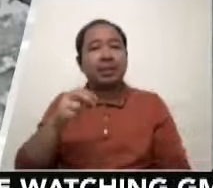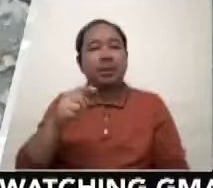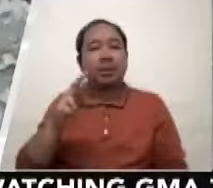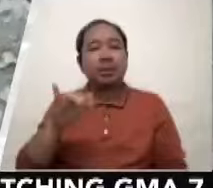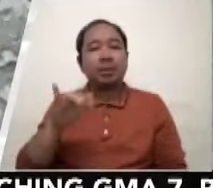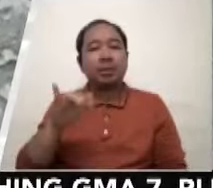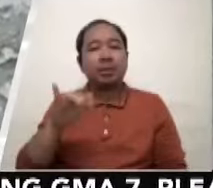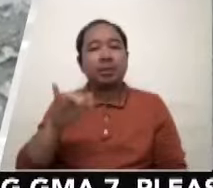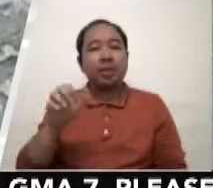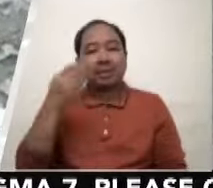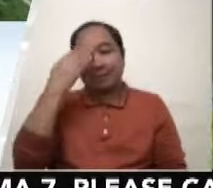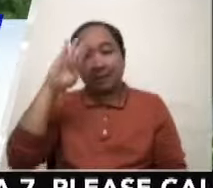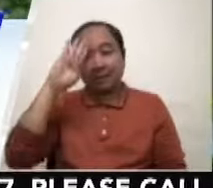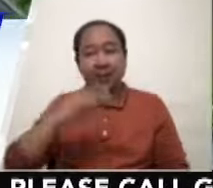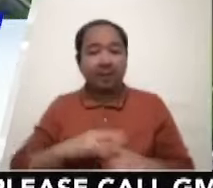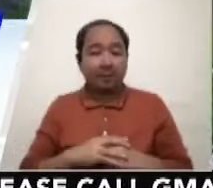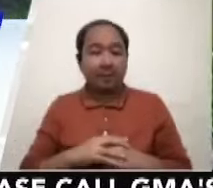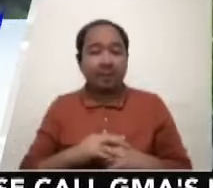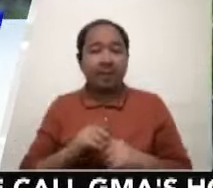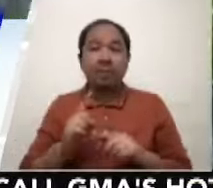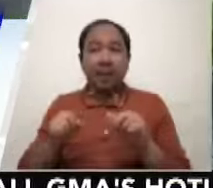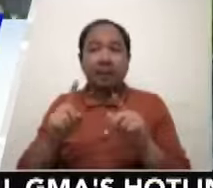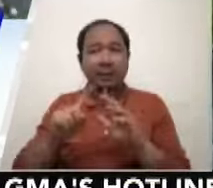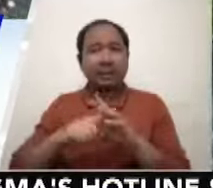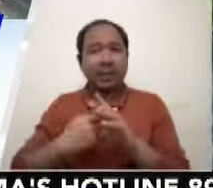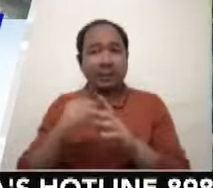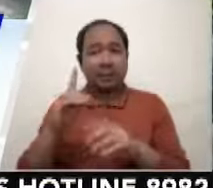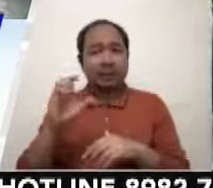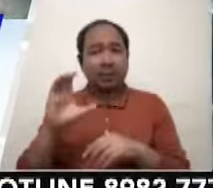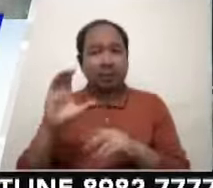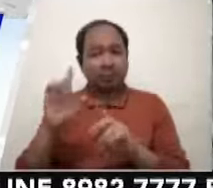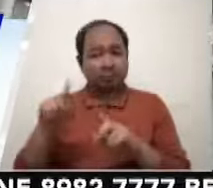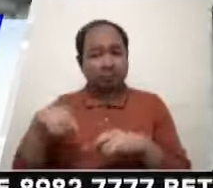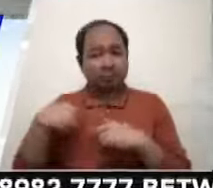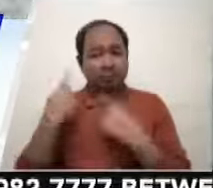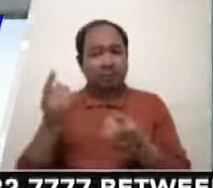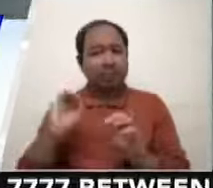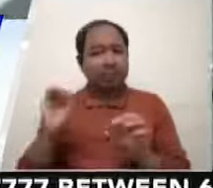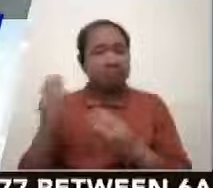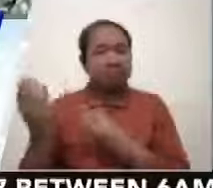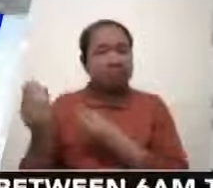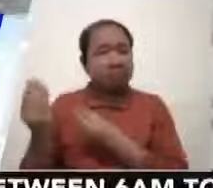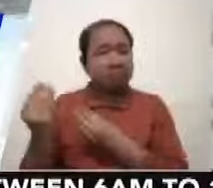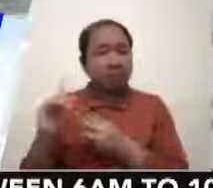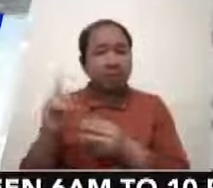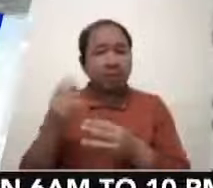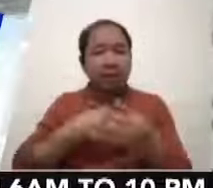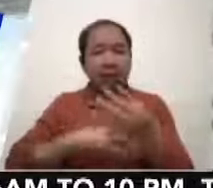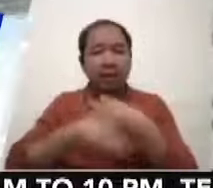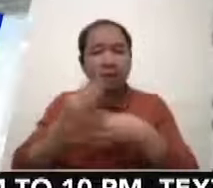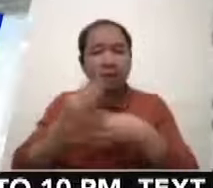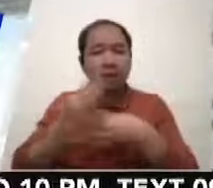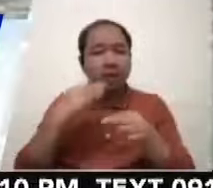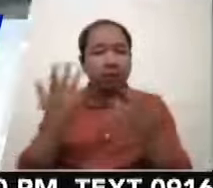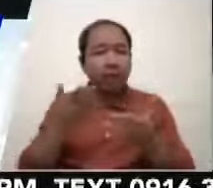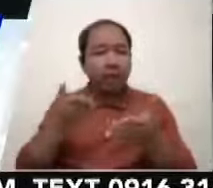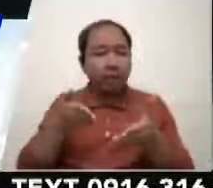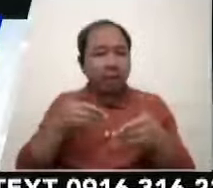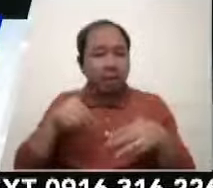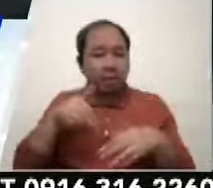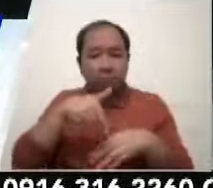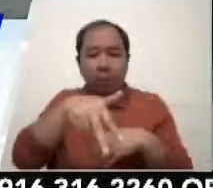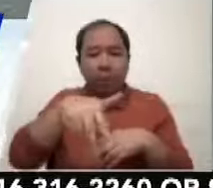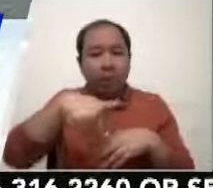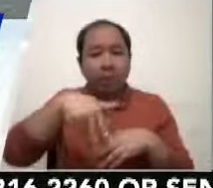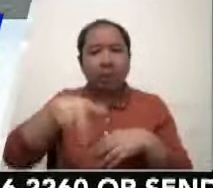Cavite. Pero mula Disyembre ng nakaraang taon, wala raw na ibigay na alternatibong tawiran para sa mga pedestrian.